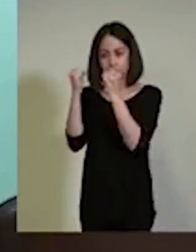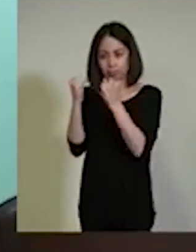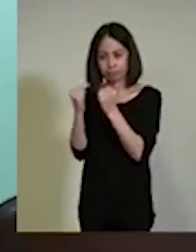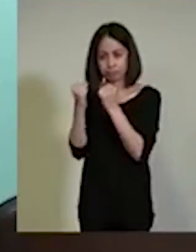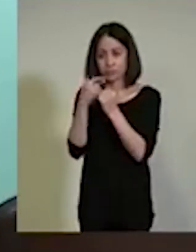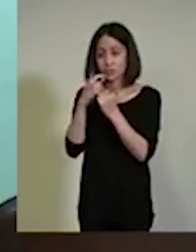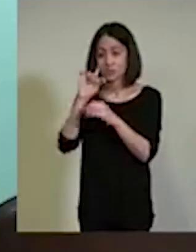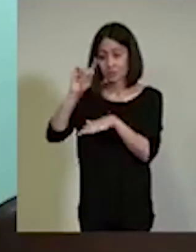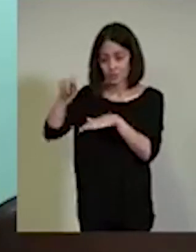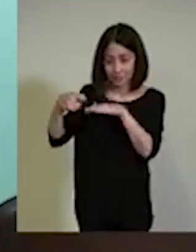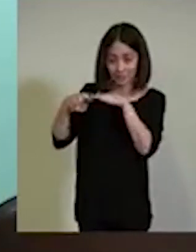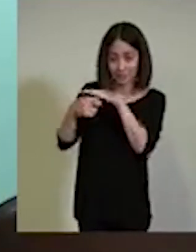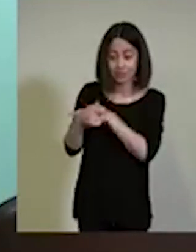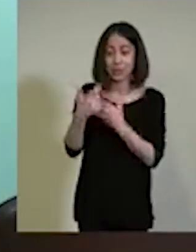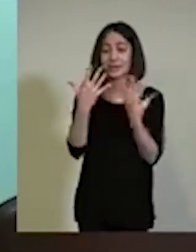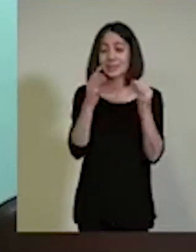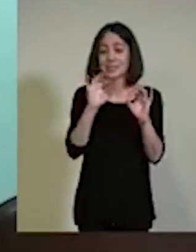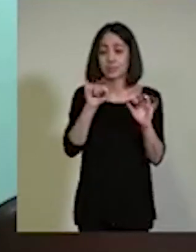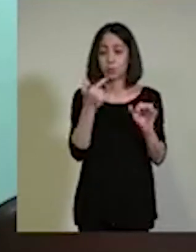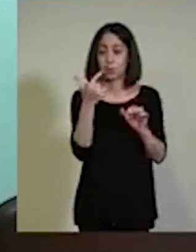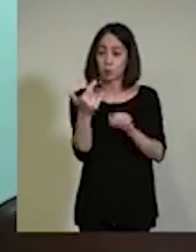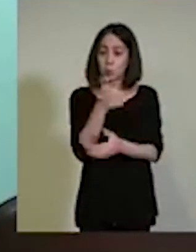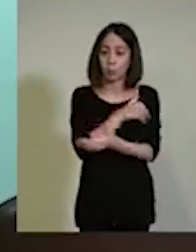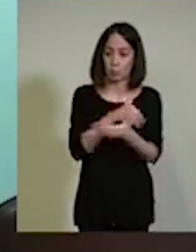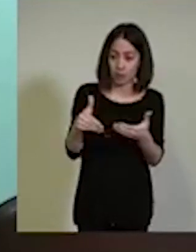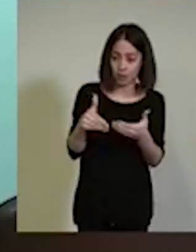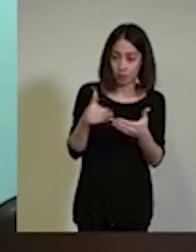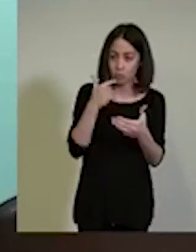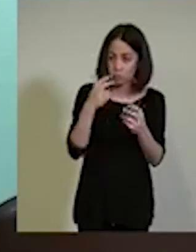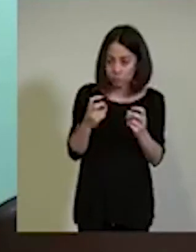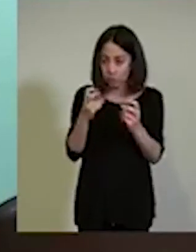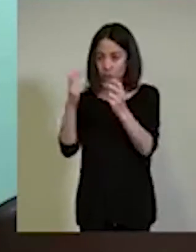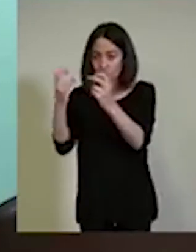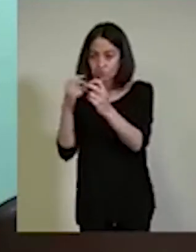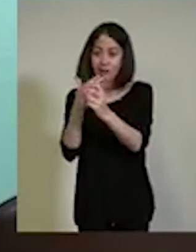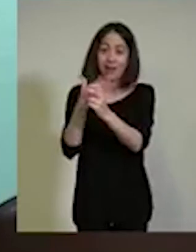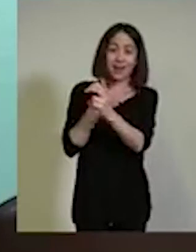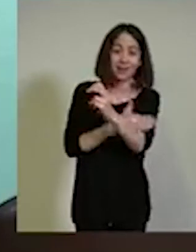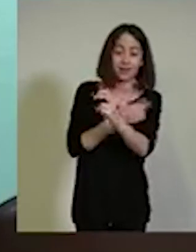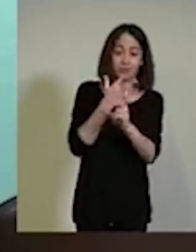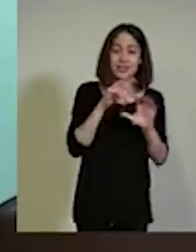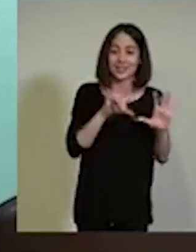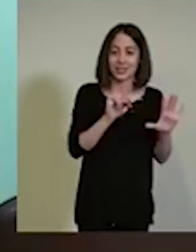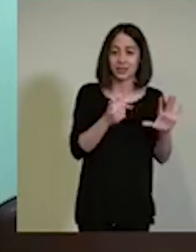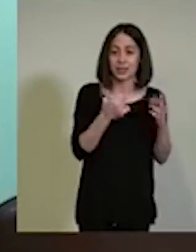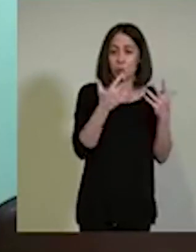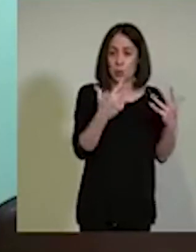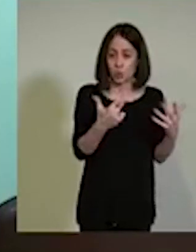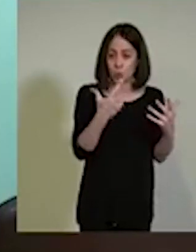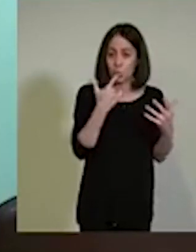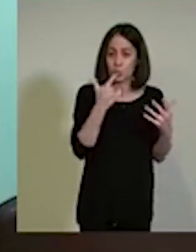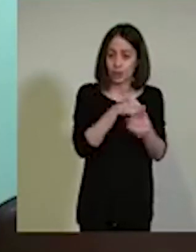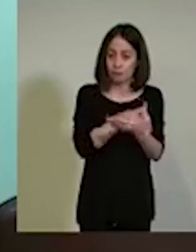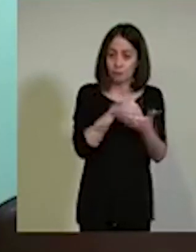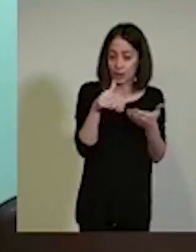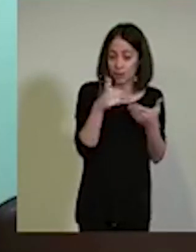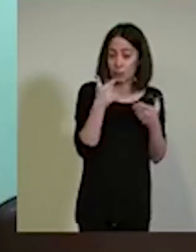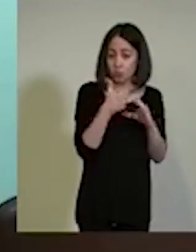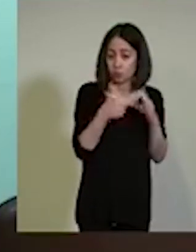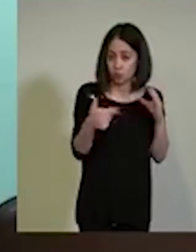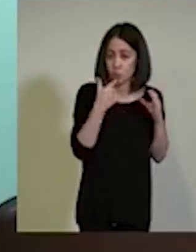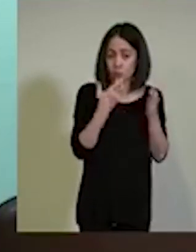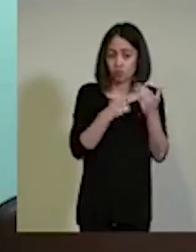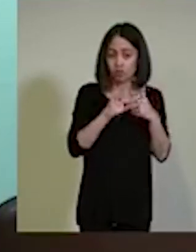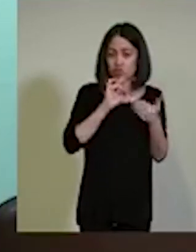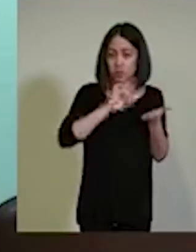subvention de 10,2 millions d'euros contre 7,8 millions d'euros au BP précédent, c'est-à-dire au BP 2020. Donc on